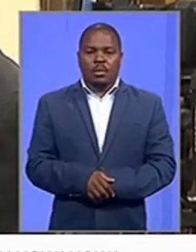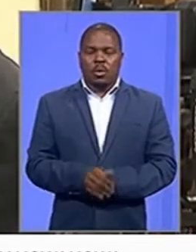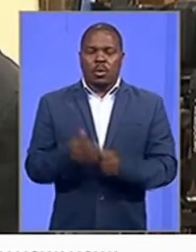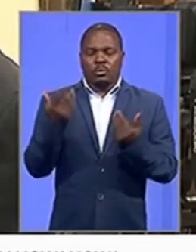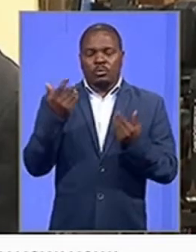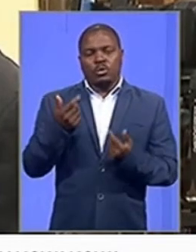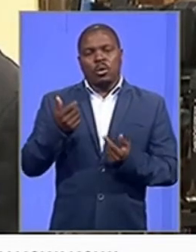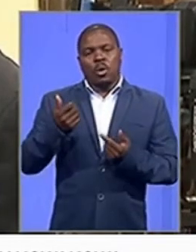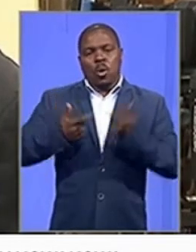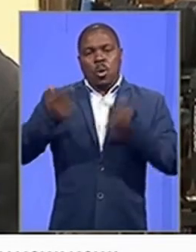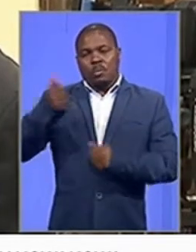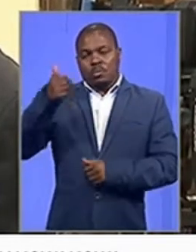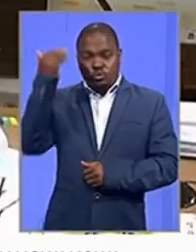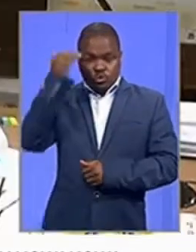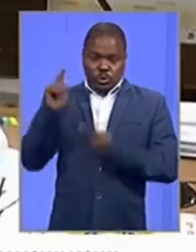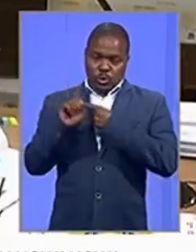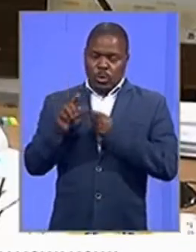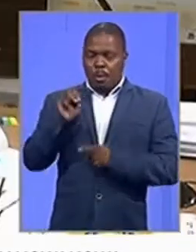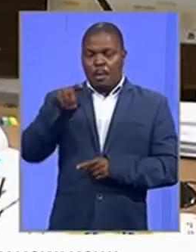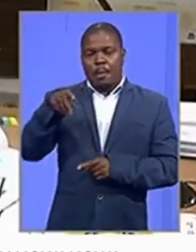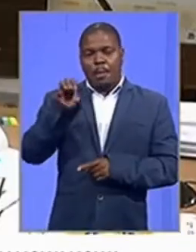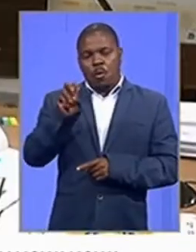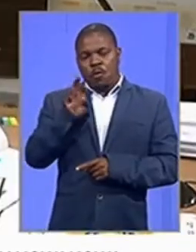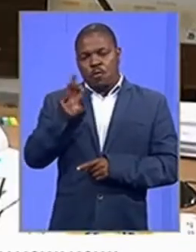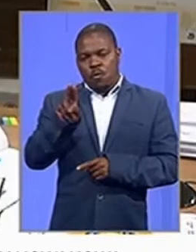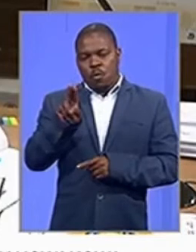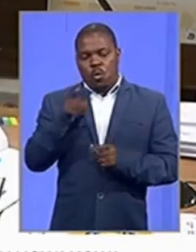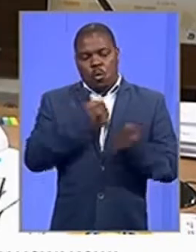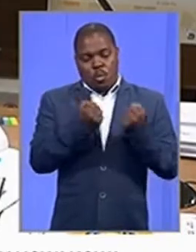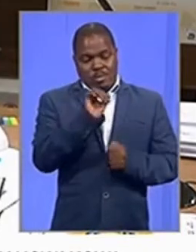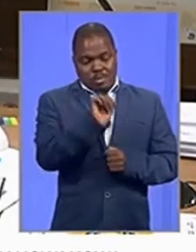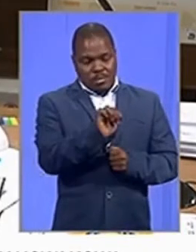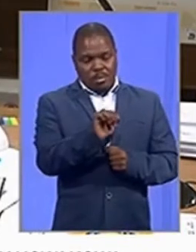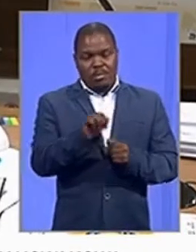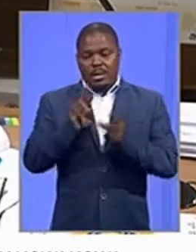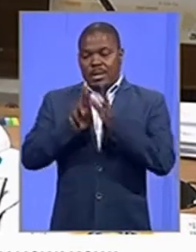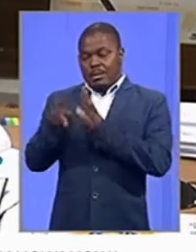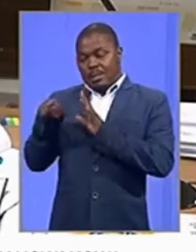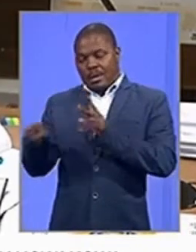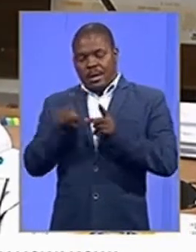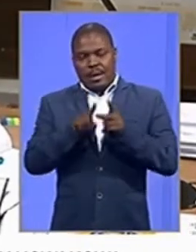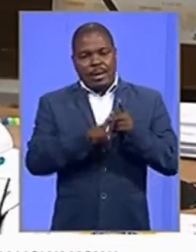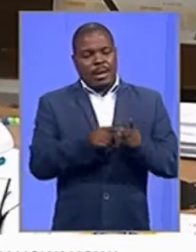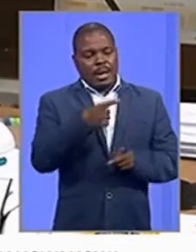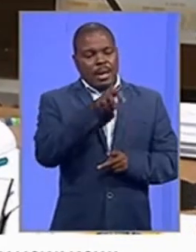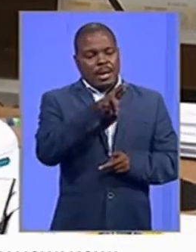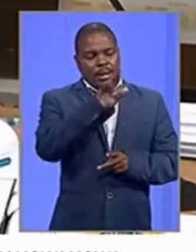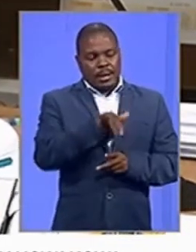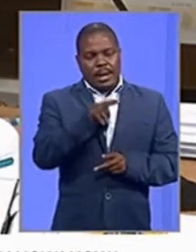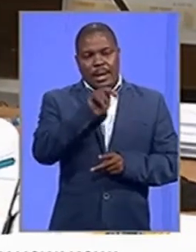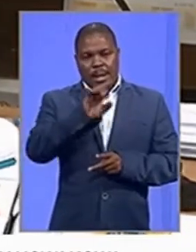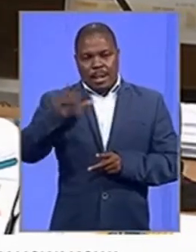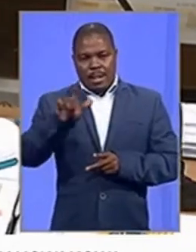Pofu o buelela Modise fa Gerinel go tswa kwa AfriForum a eteletse pele